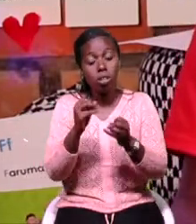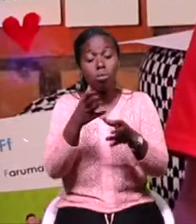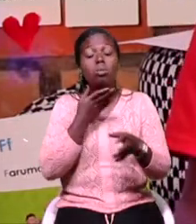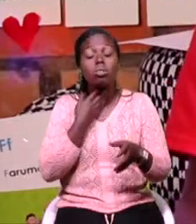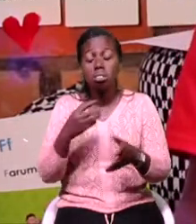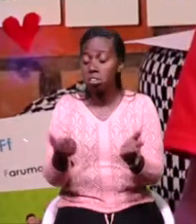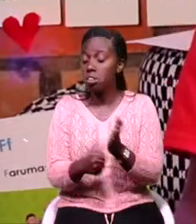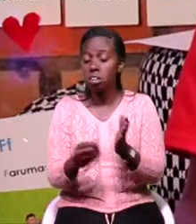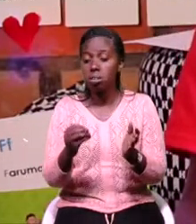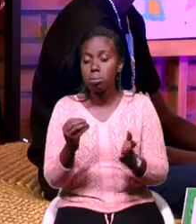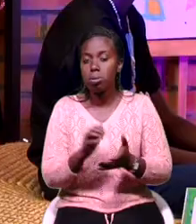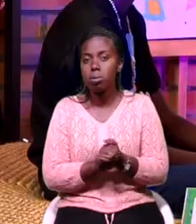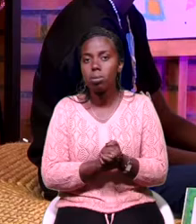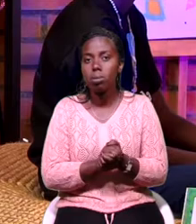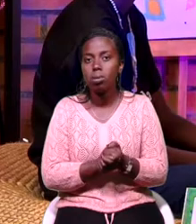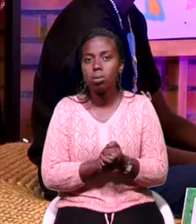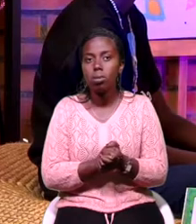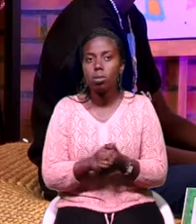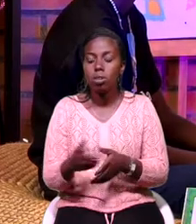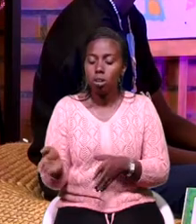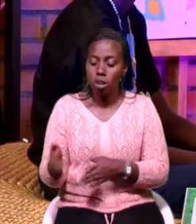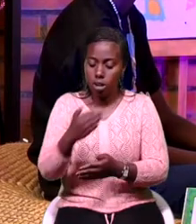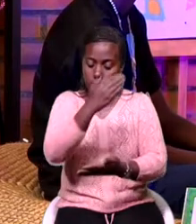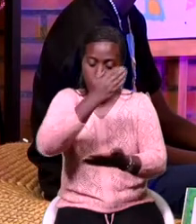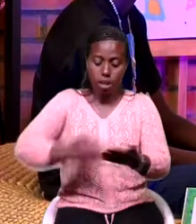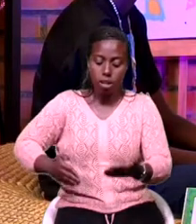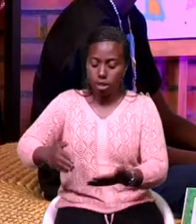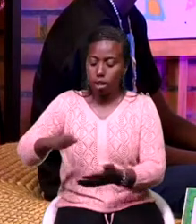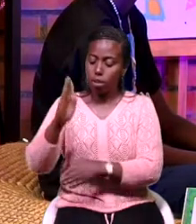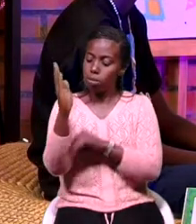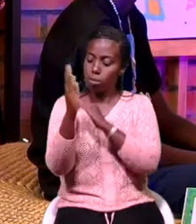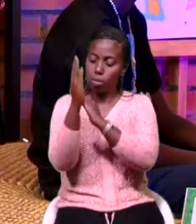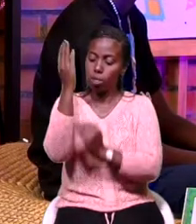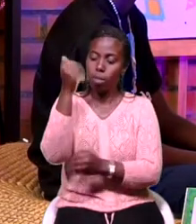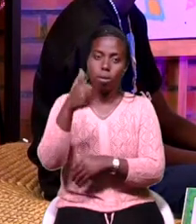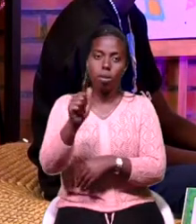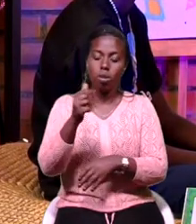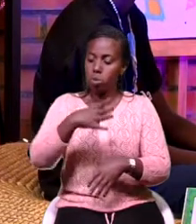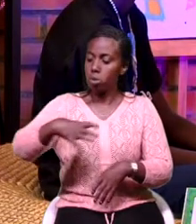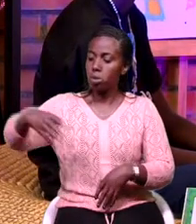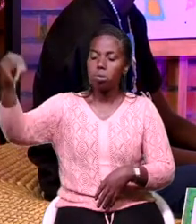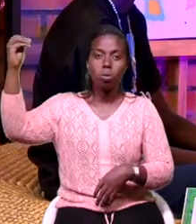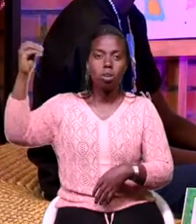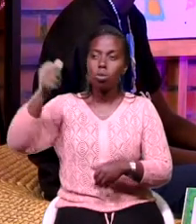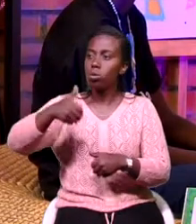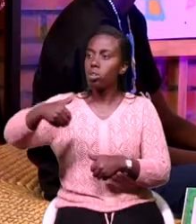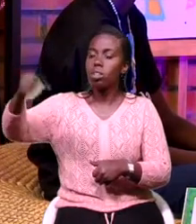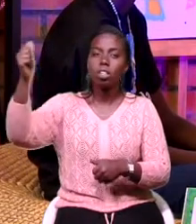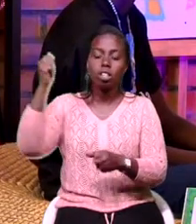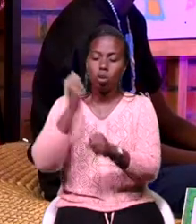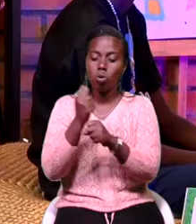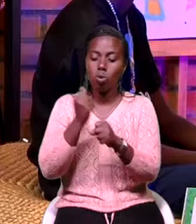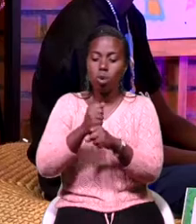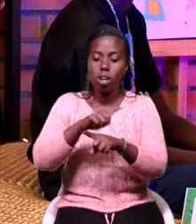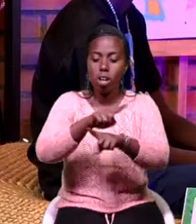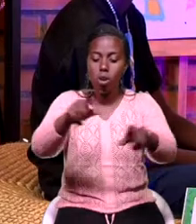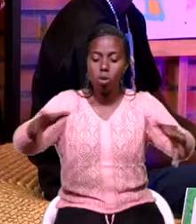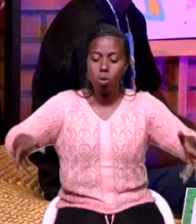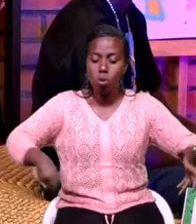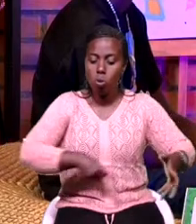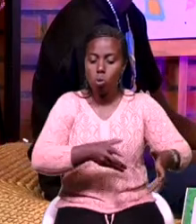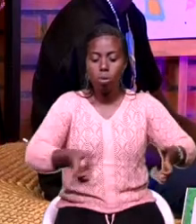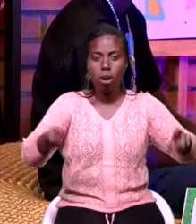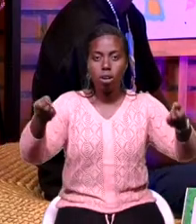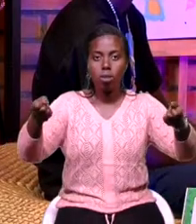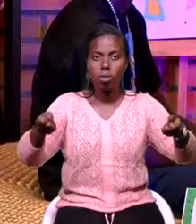nta kibazo kata iki gihimba cyanjye ugitware ugende ukore ubwato numara